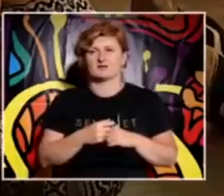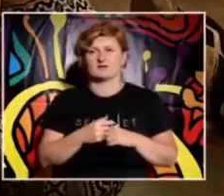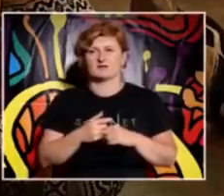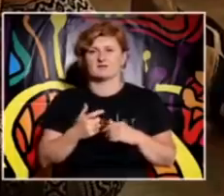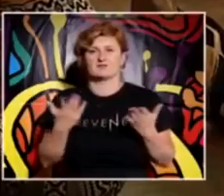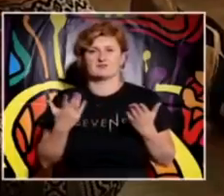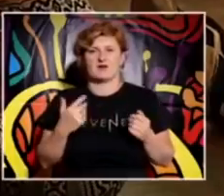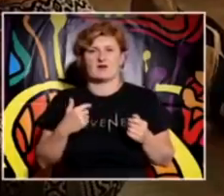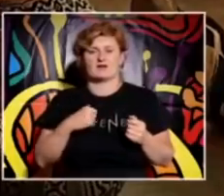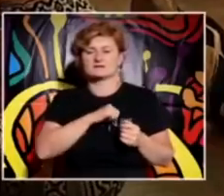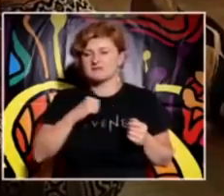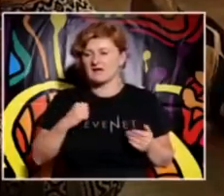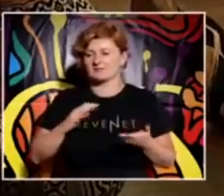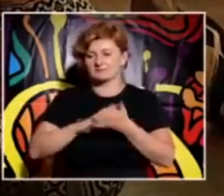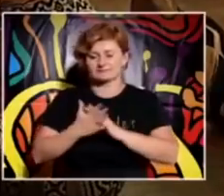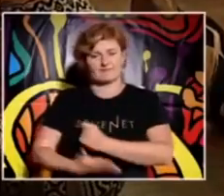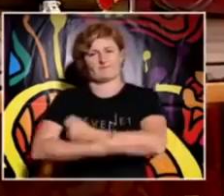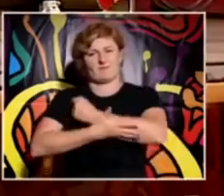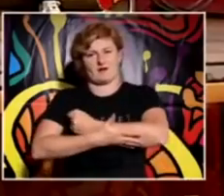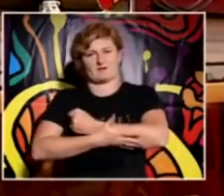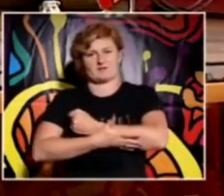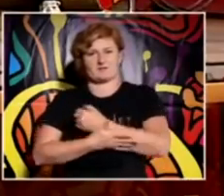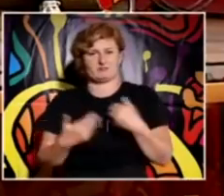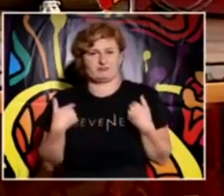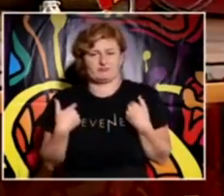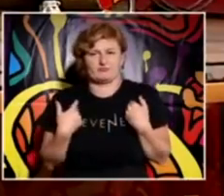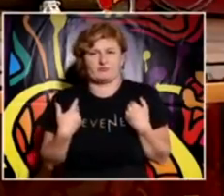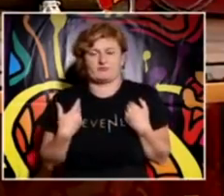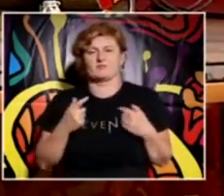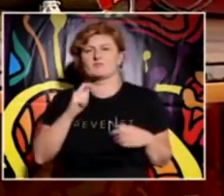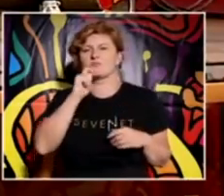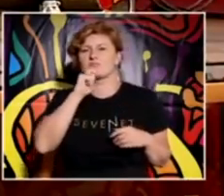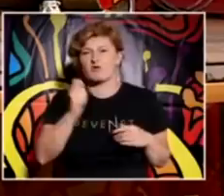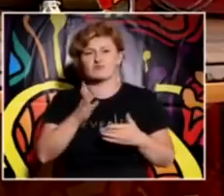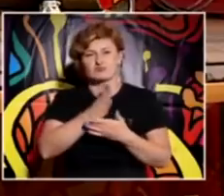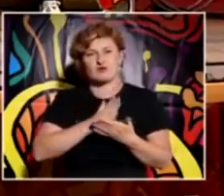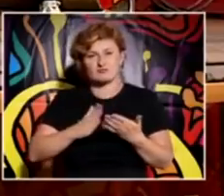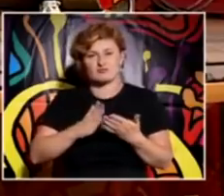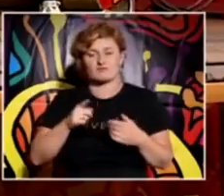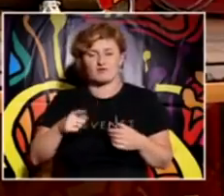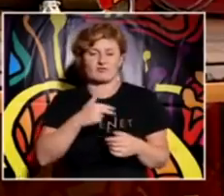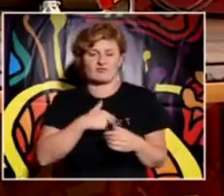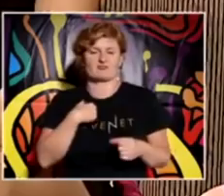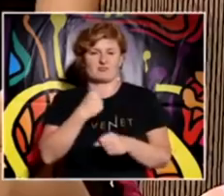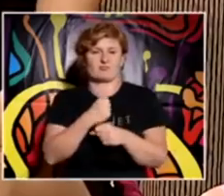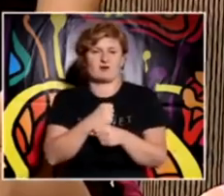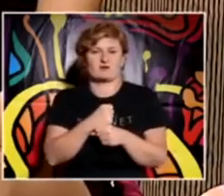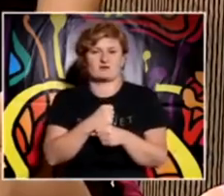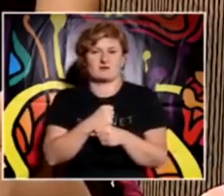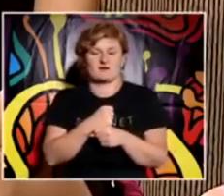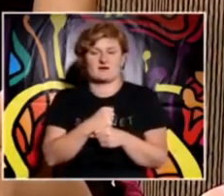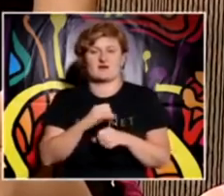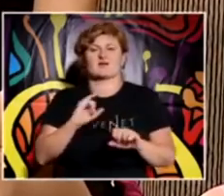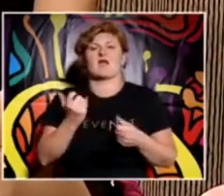mocno wspieraliśmy. Czy po prostu, wiecie, jak no de facto ta nasza podróż po części też była taką naszą pracą. Więc jak jesteś